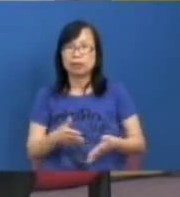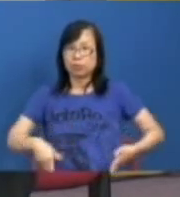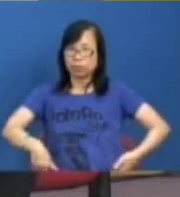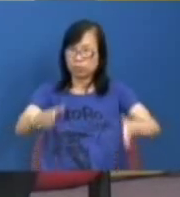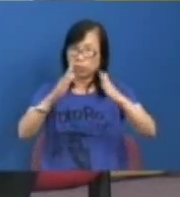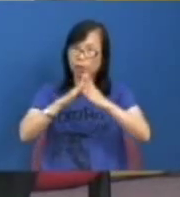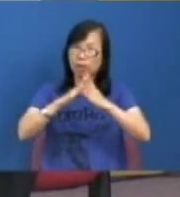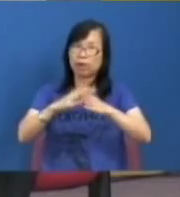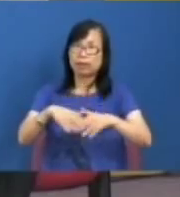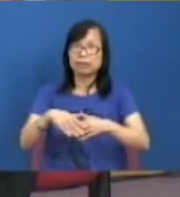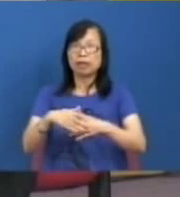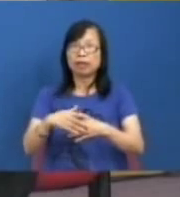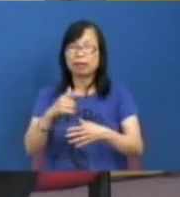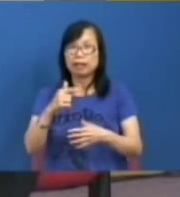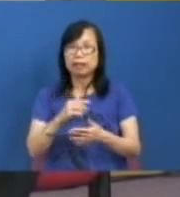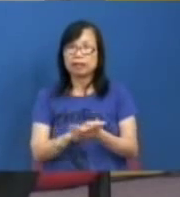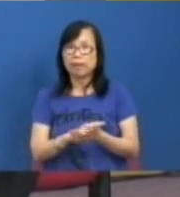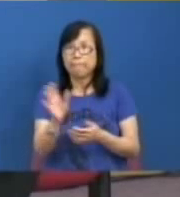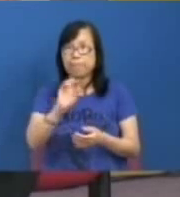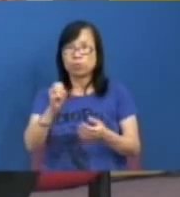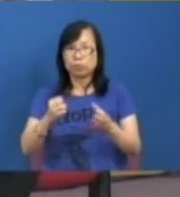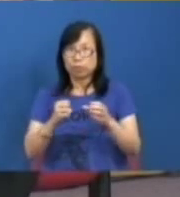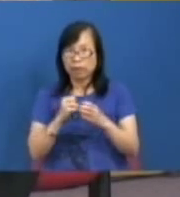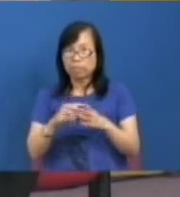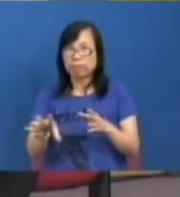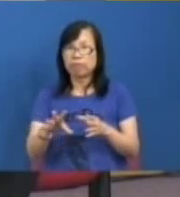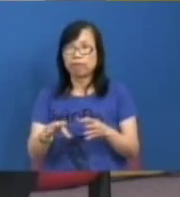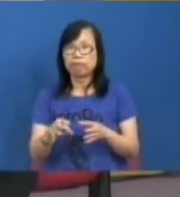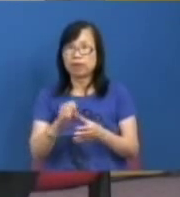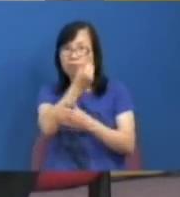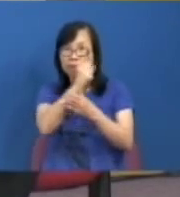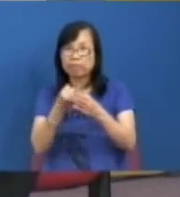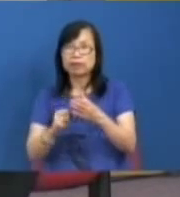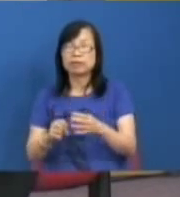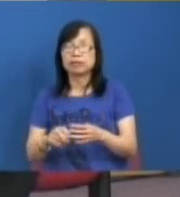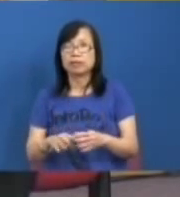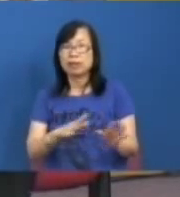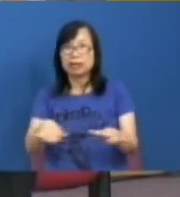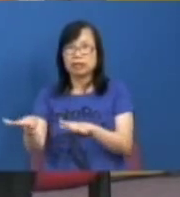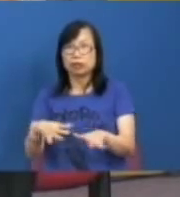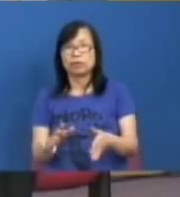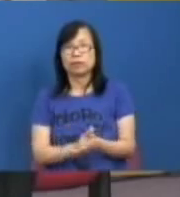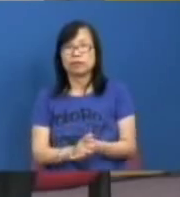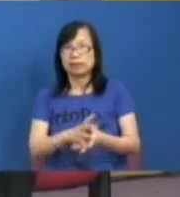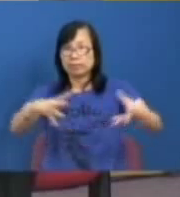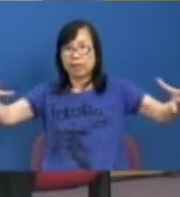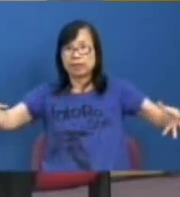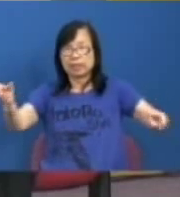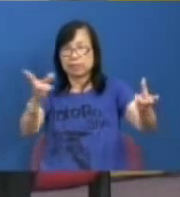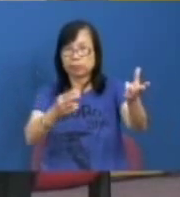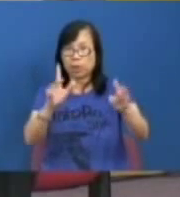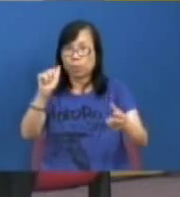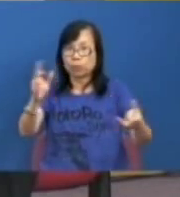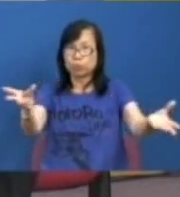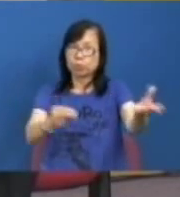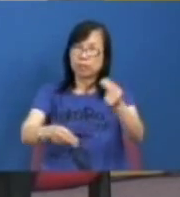或者別墅屋好咧，你就唔好用化糞池啦，就做一啲大型嘅即係污水收集嘅渠，咁公